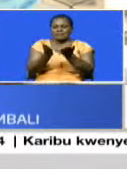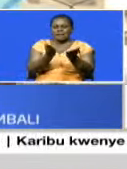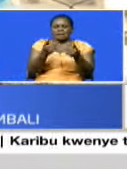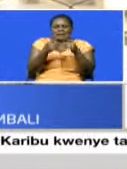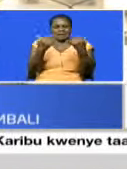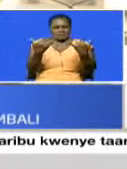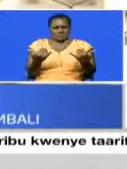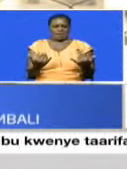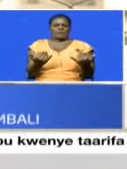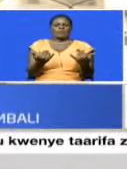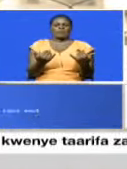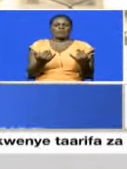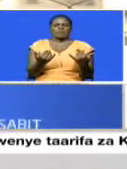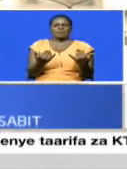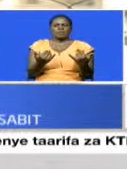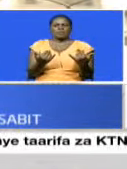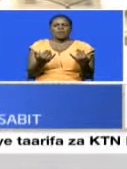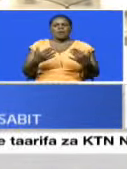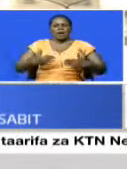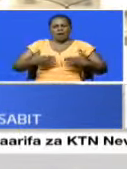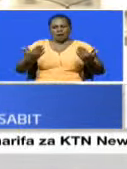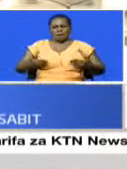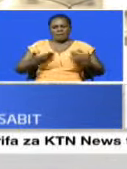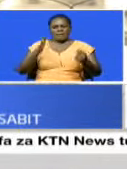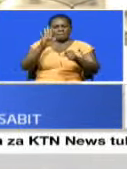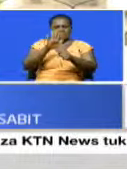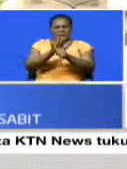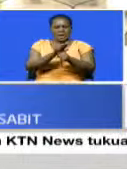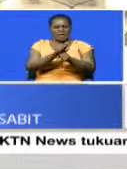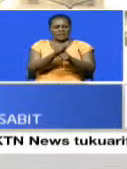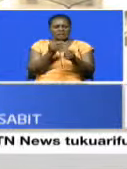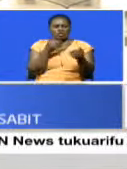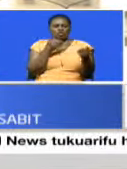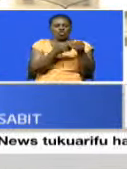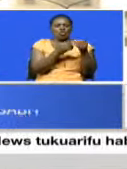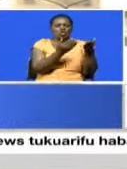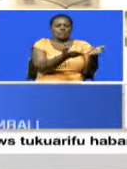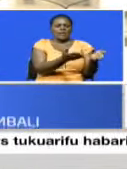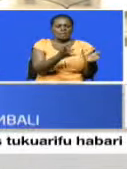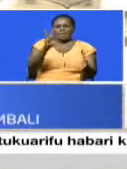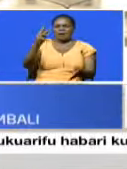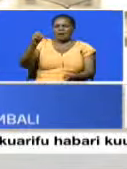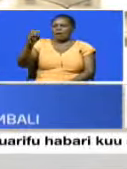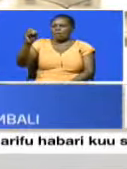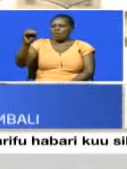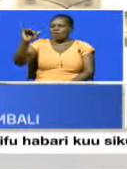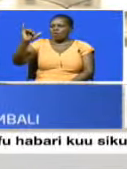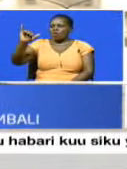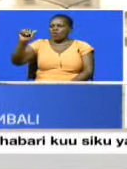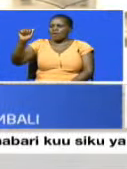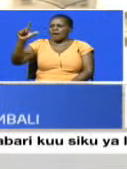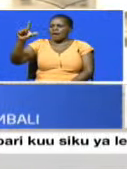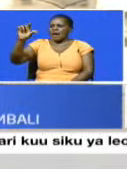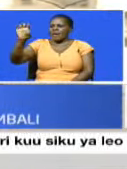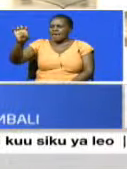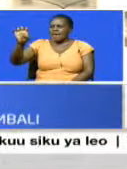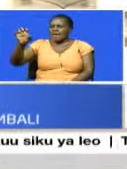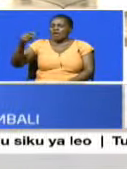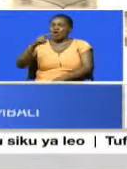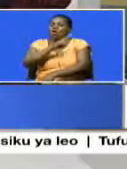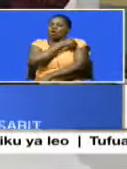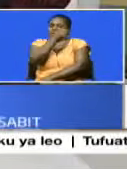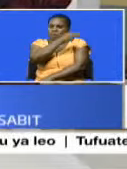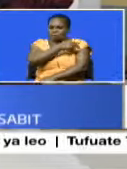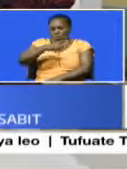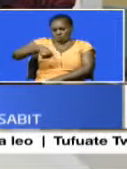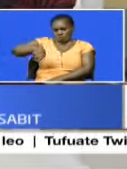kwa saa hii tuna furaha nyingi sana iko karibu hapa Moyale. Moyale Hospital. Na hiyo tumeifurahia